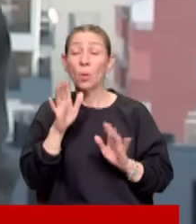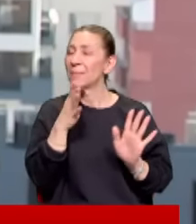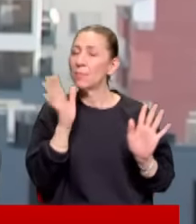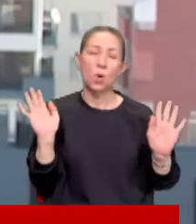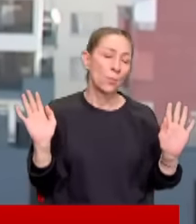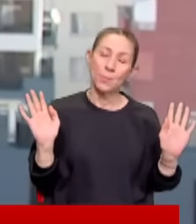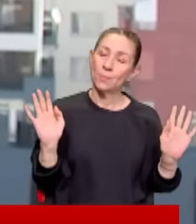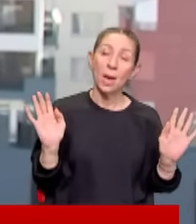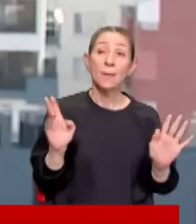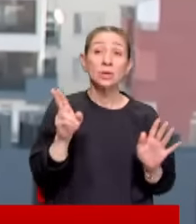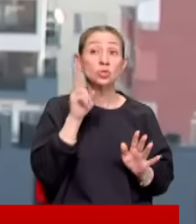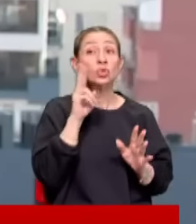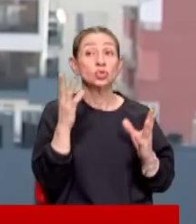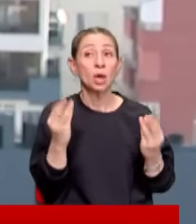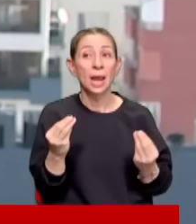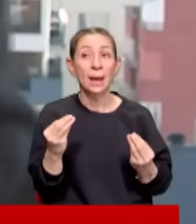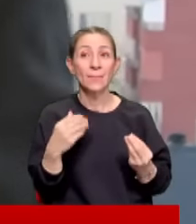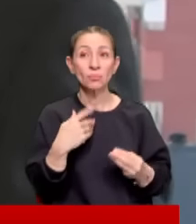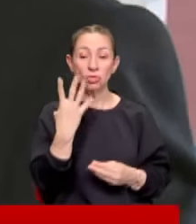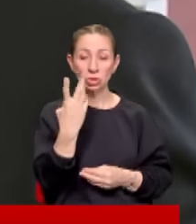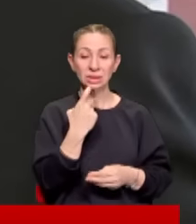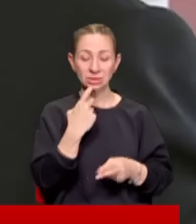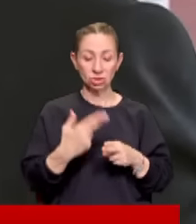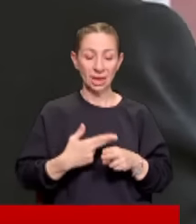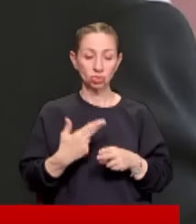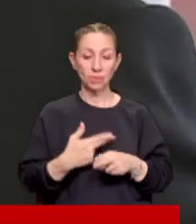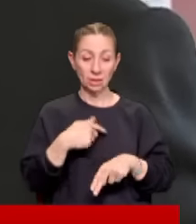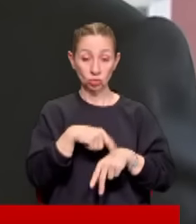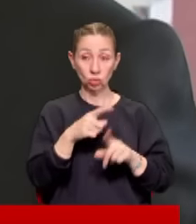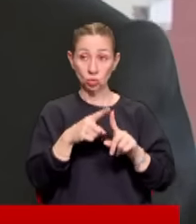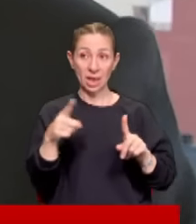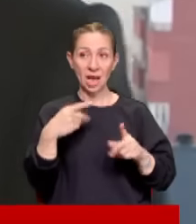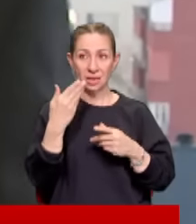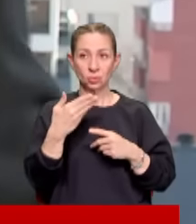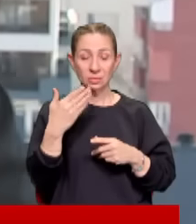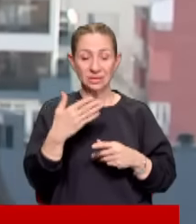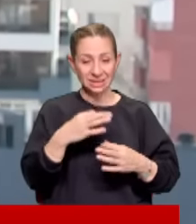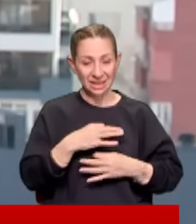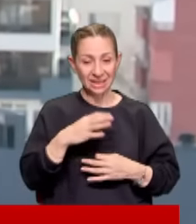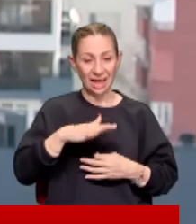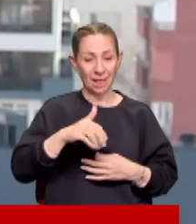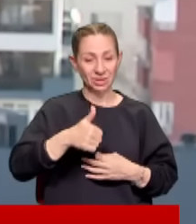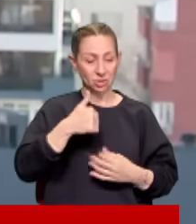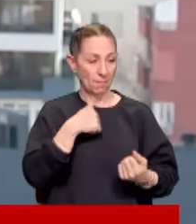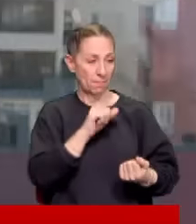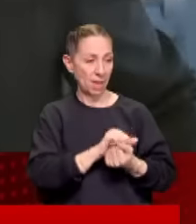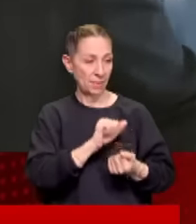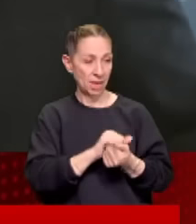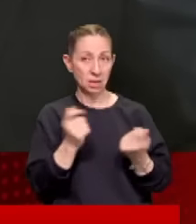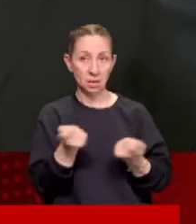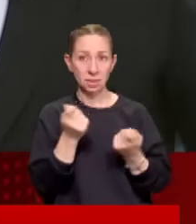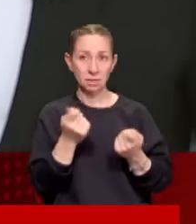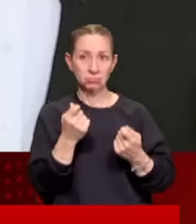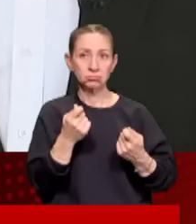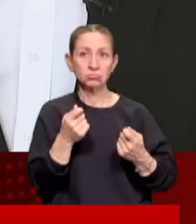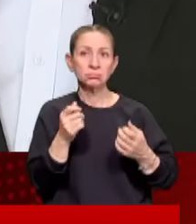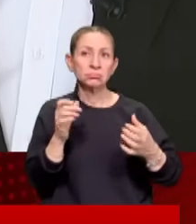bilmiyorum. Ama sonuç olarak benim 4 yıl tecrübe ettiğim süreci anlatıyorum. Sayın Genel Başkan'la çalışma ve mesai